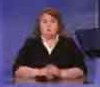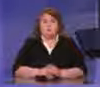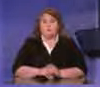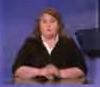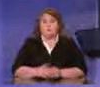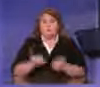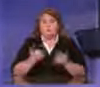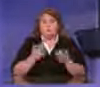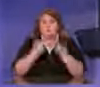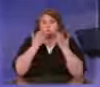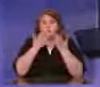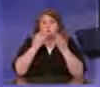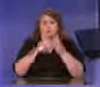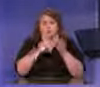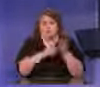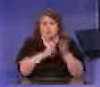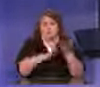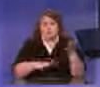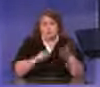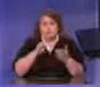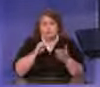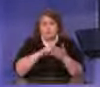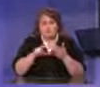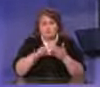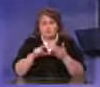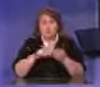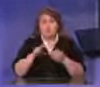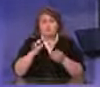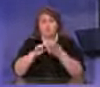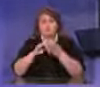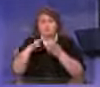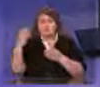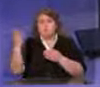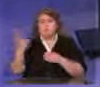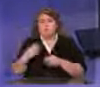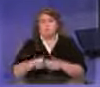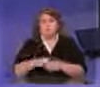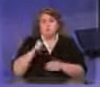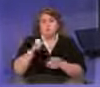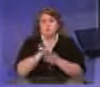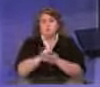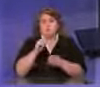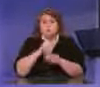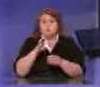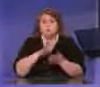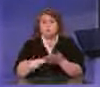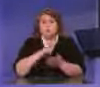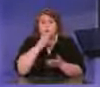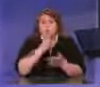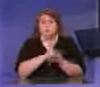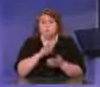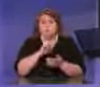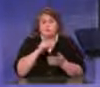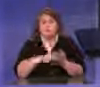Теперь, прочитав текст, сбор данных, которые расположены в правой части, вы должны записать ответ на